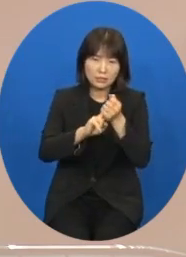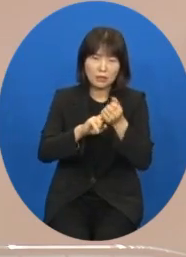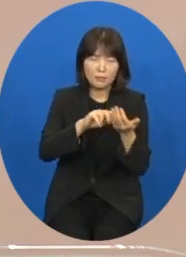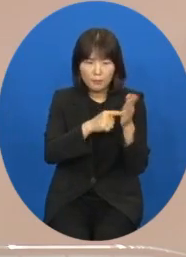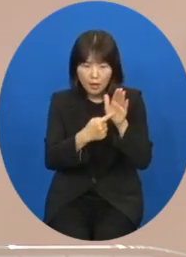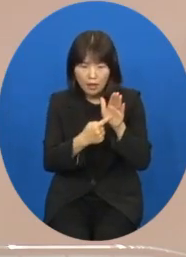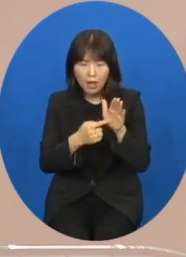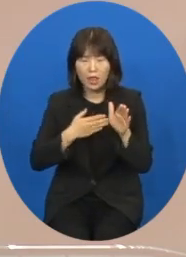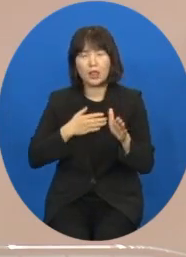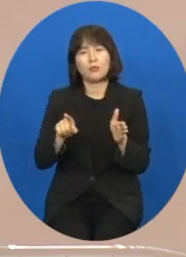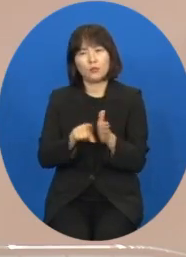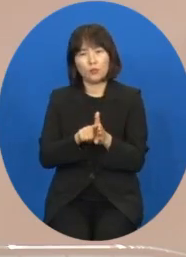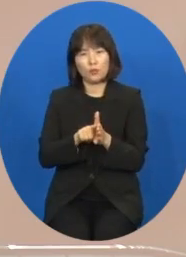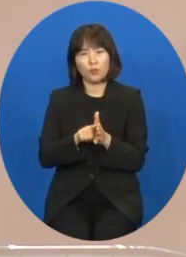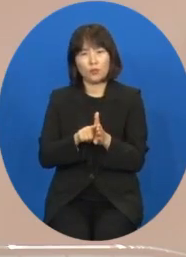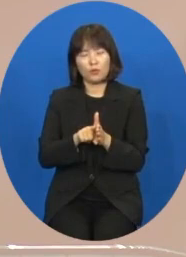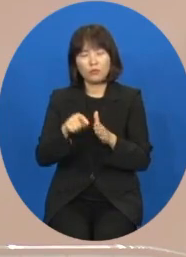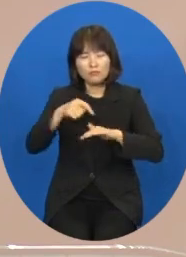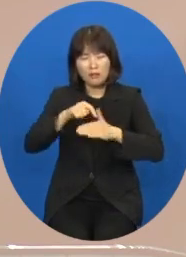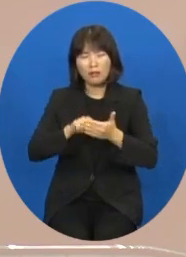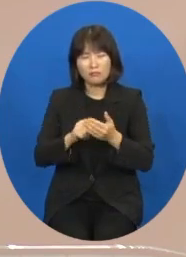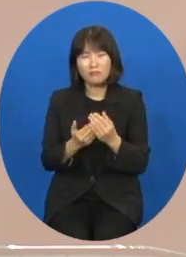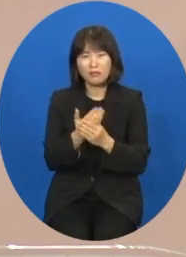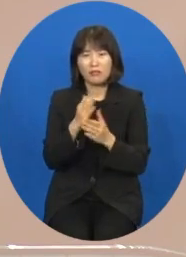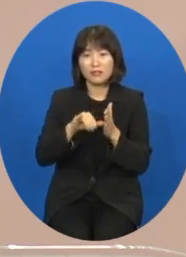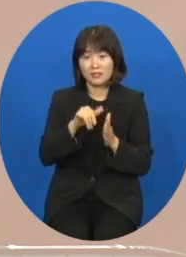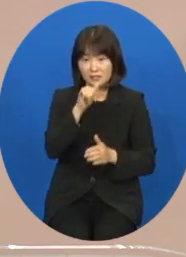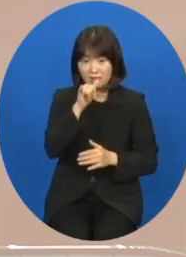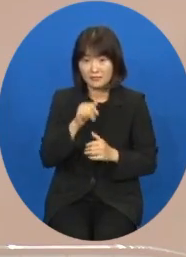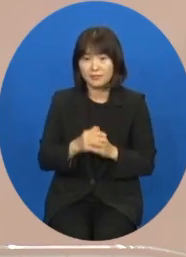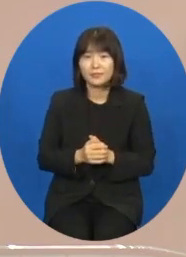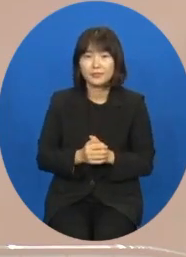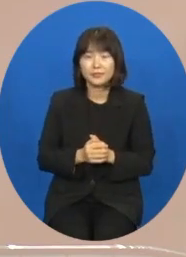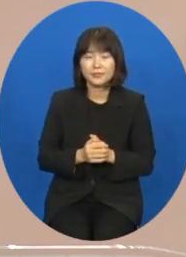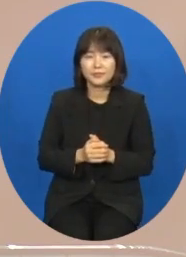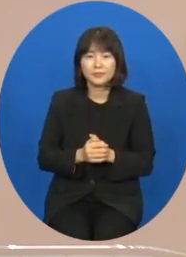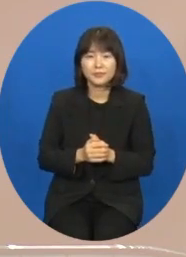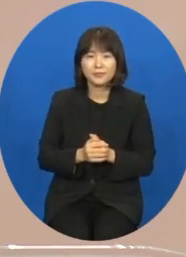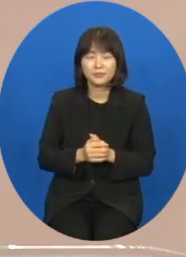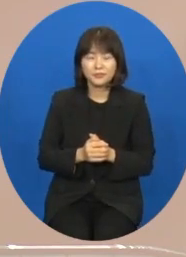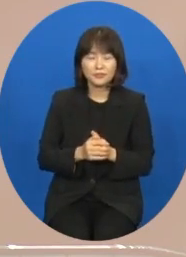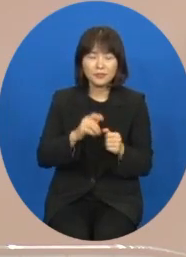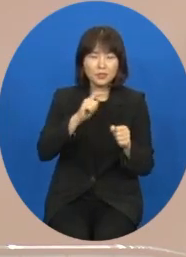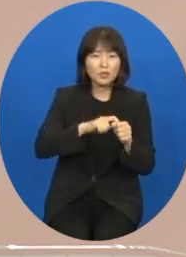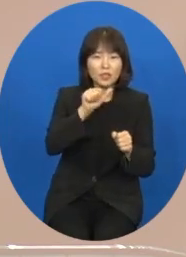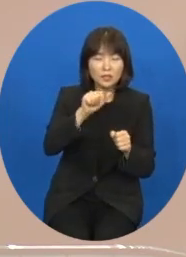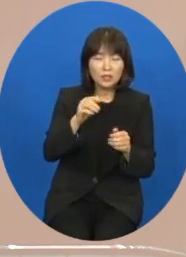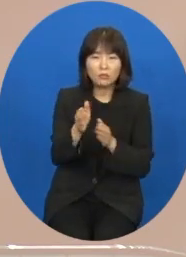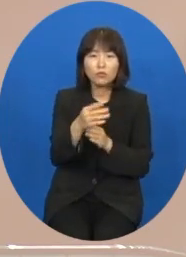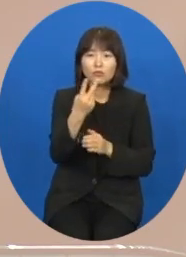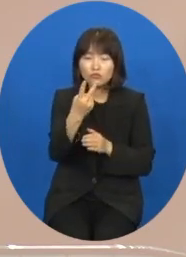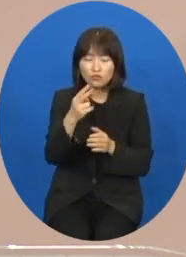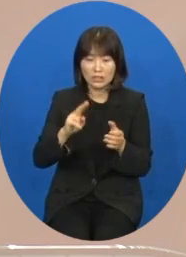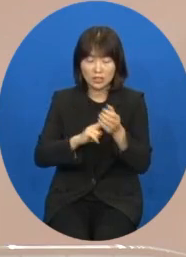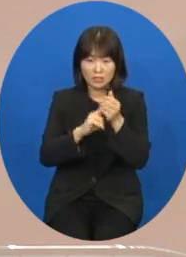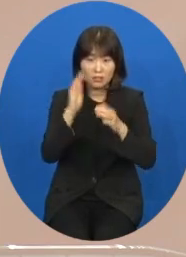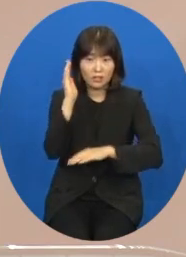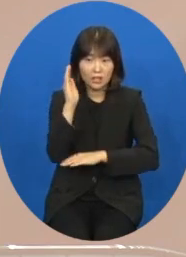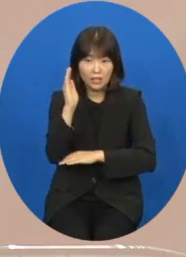믿을 텐데 뭐 이런 심정이 들 때가 있죠. 오병이어의 기적 이야기가 끝까지 가봐야